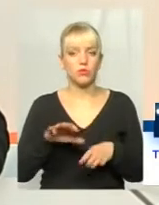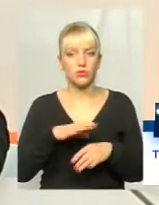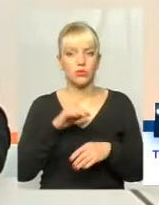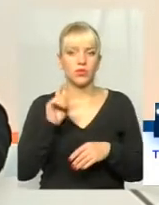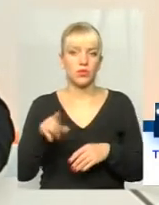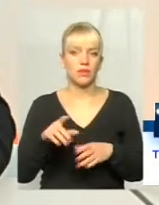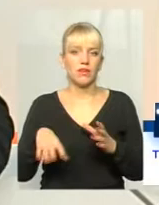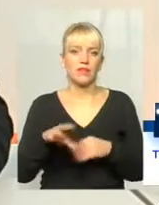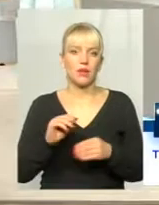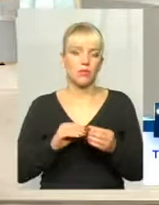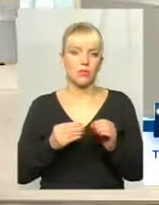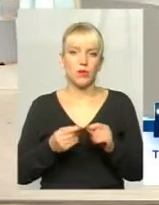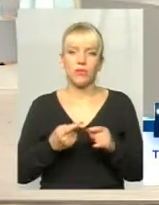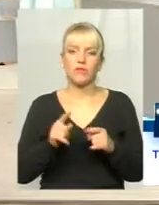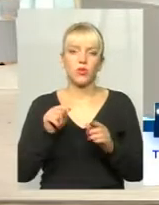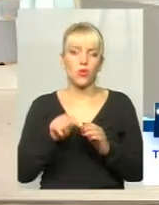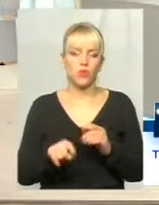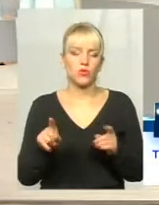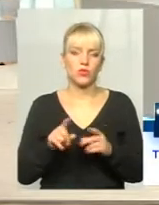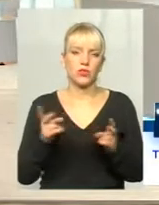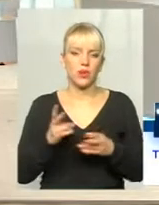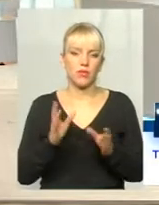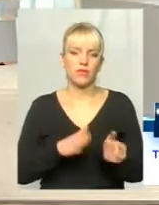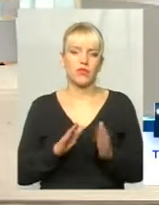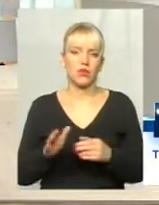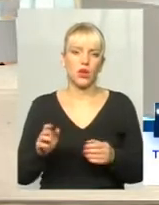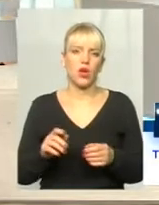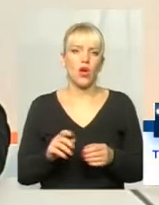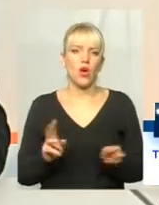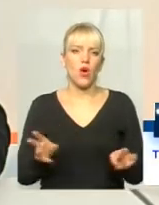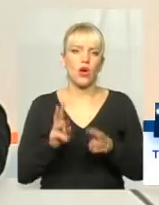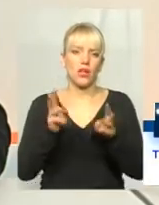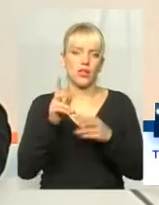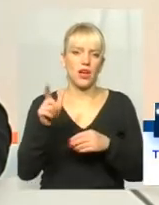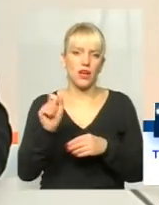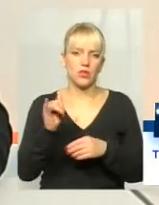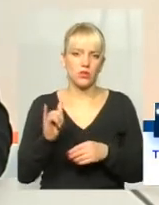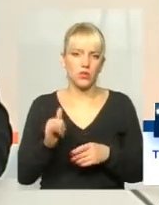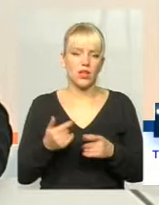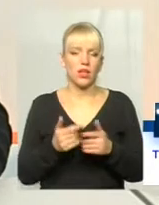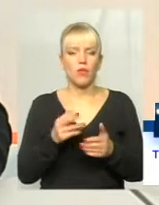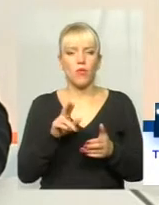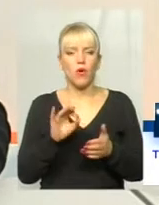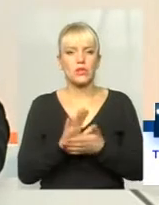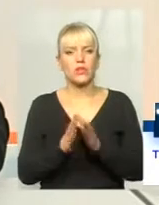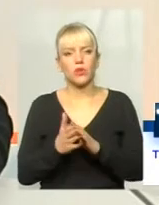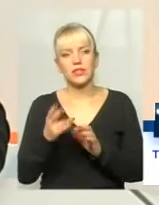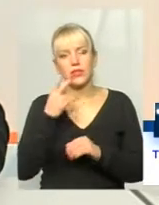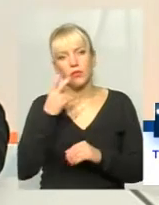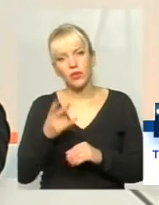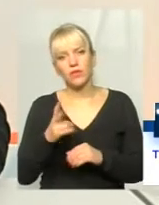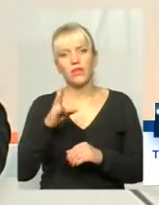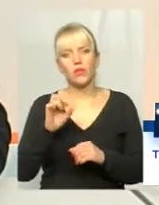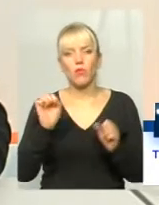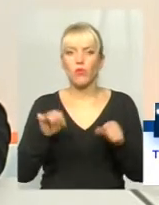вся проблема полягає в тому, що потрібно відрегулювати горіння газу. Тобто є по ситуації треба дивитися. Там